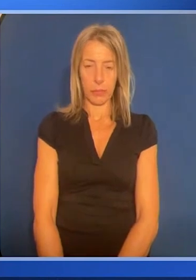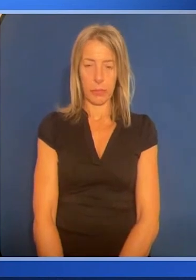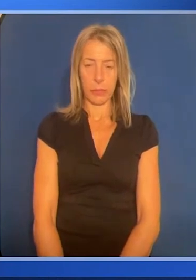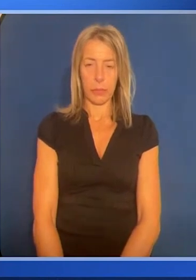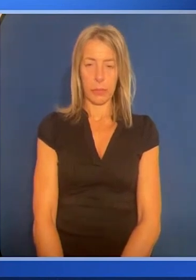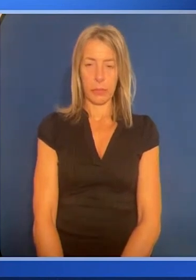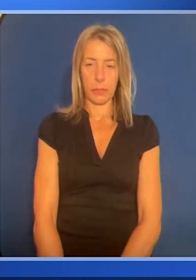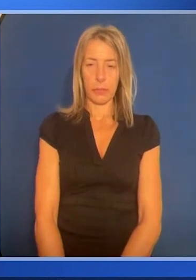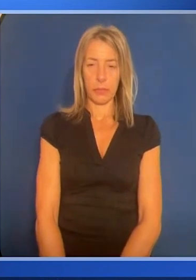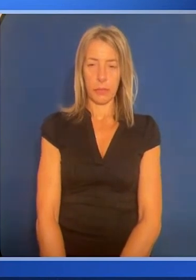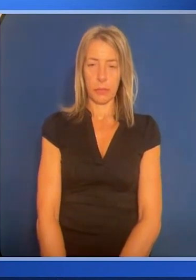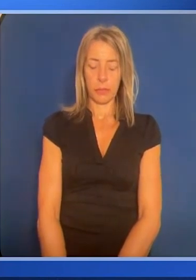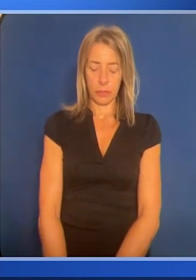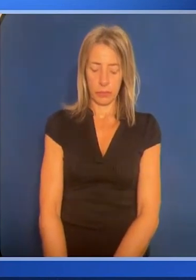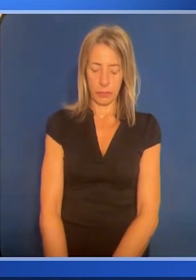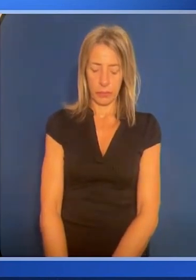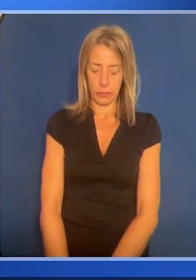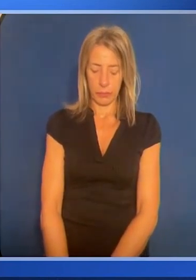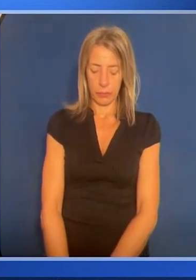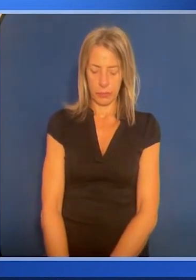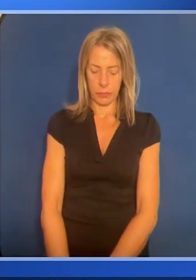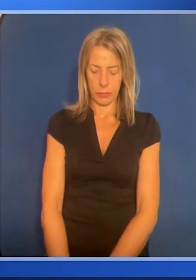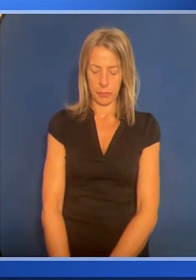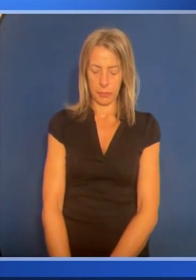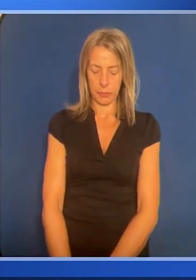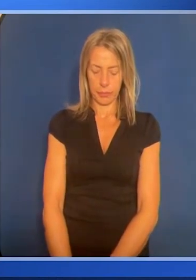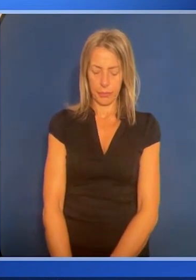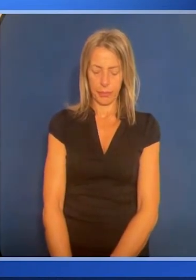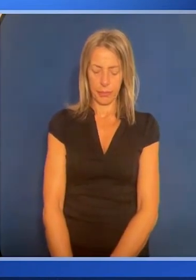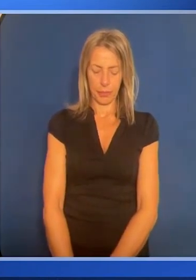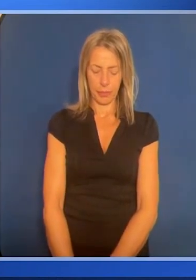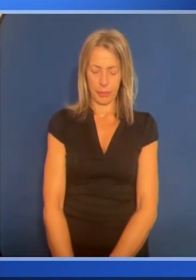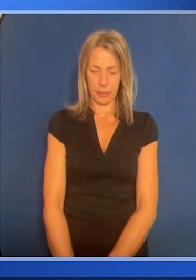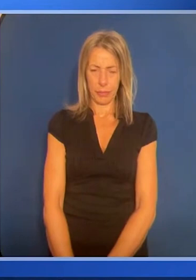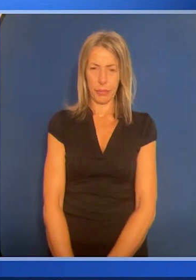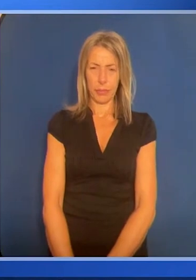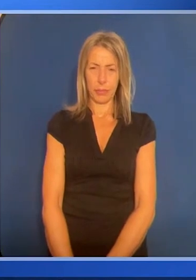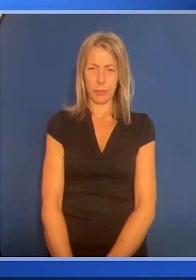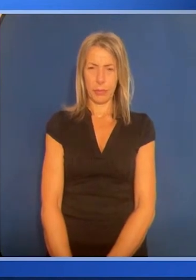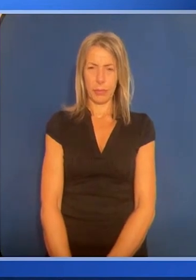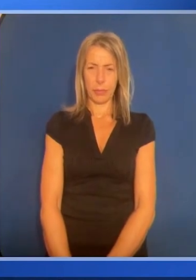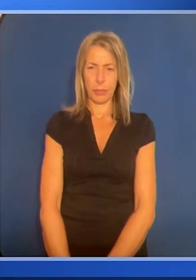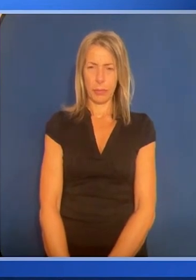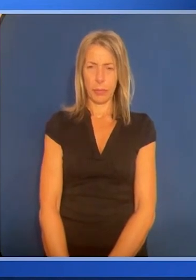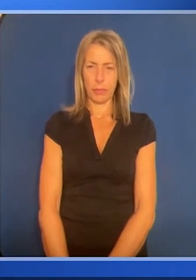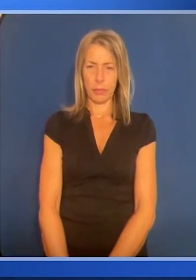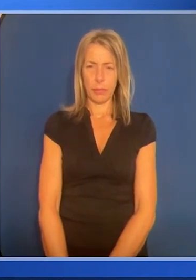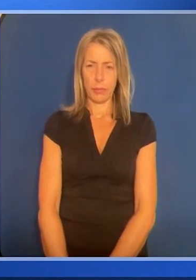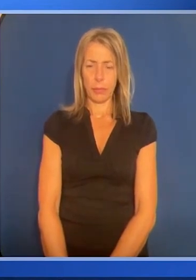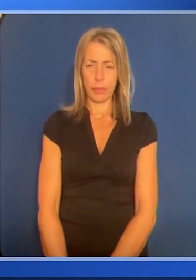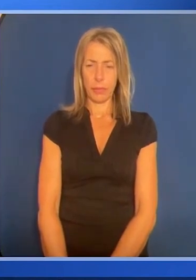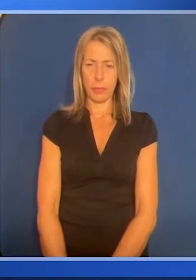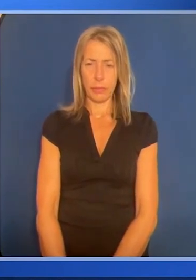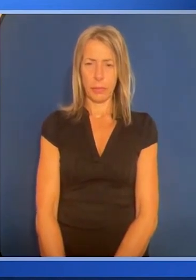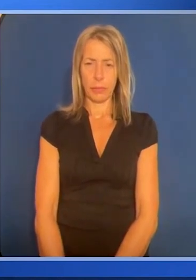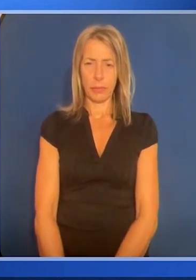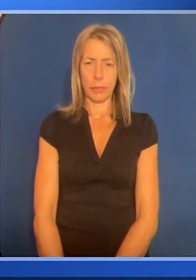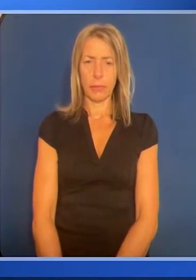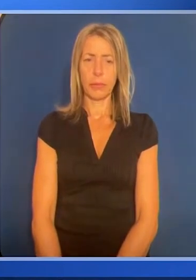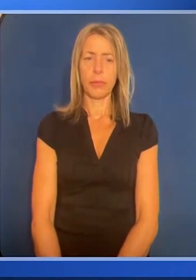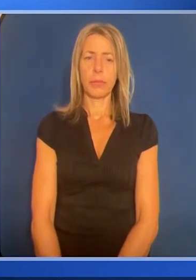فقامت ومدت مسرعه واليوم ايضا مريم تقود حج الشباب ليتبع يسوع